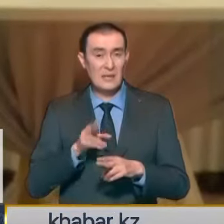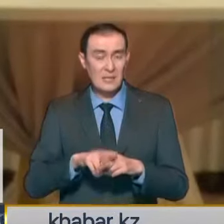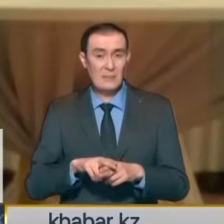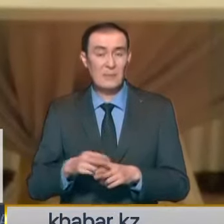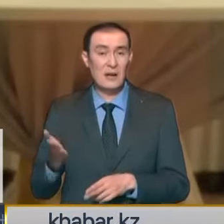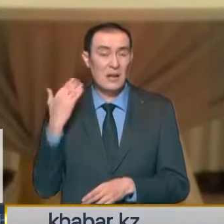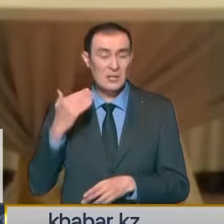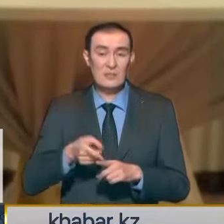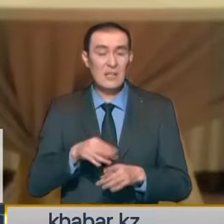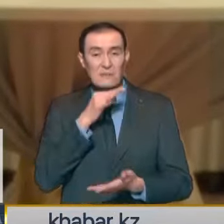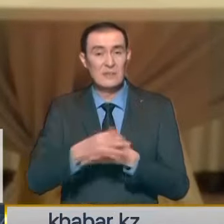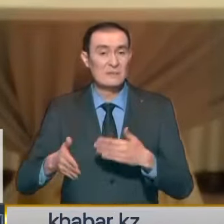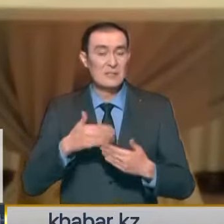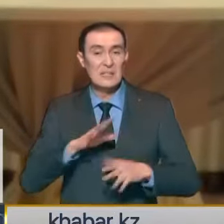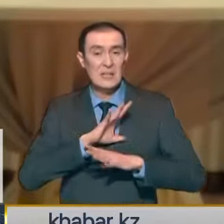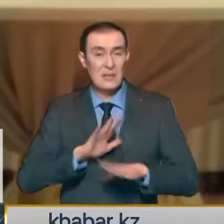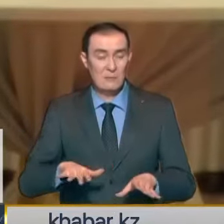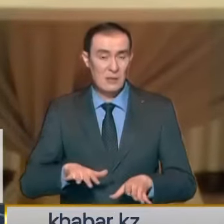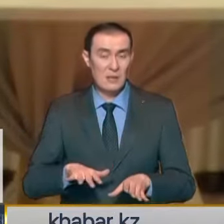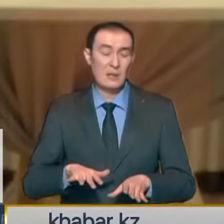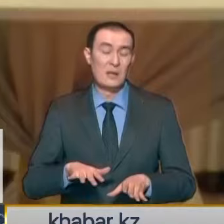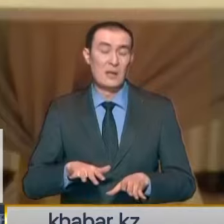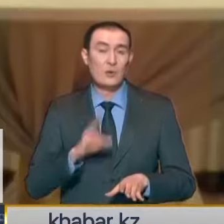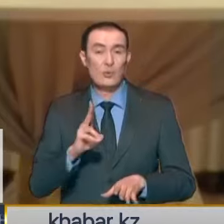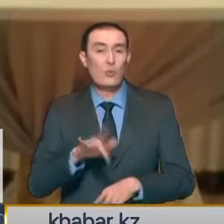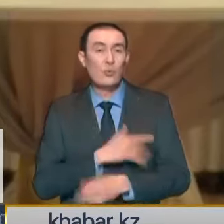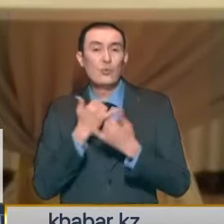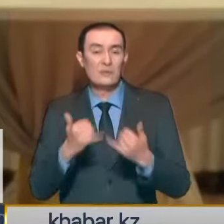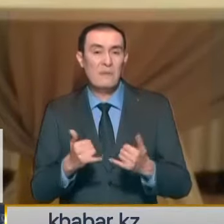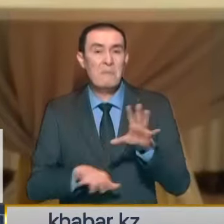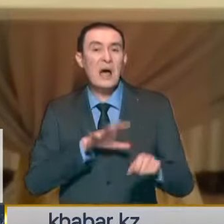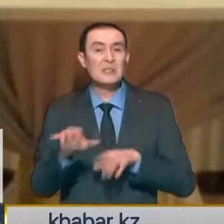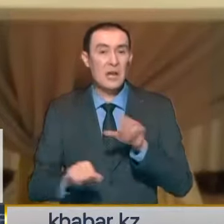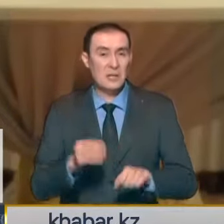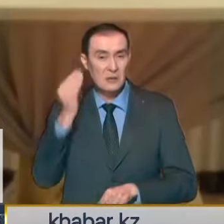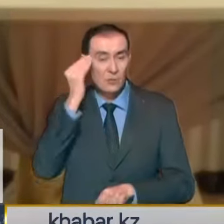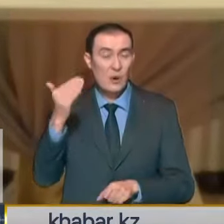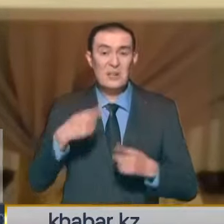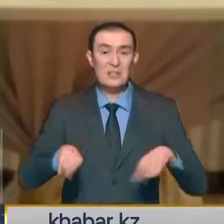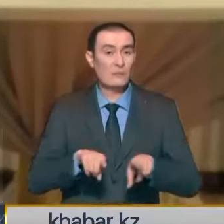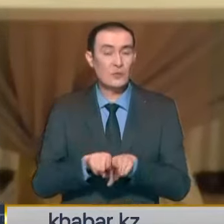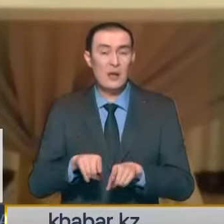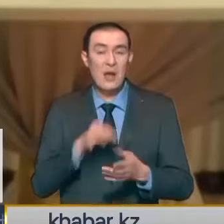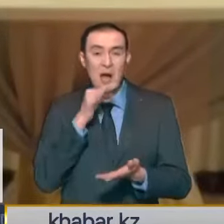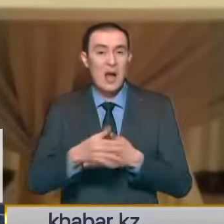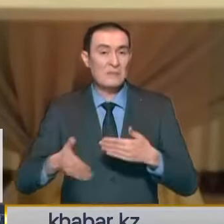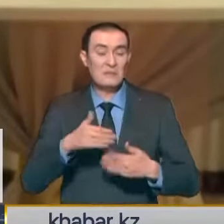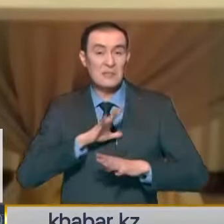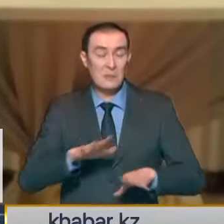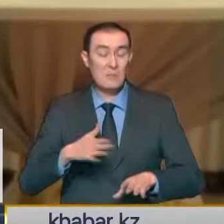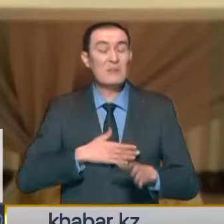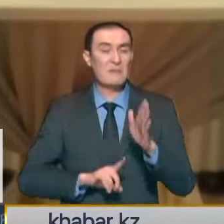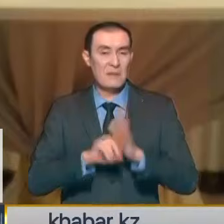было ответственности, например, оказание услуг боди-массажа, например. У организаторов тоже не было за это ответственности. Мы